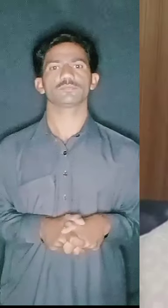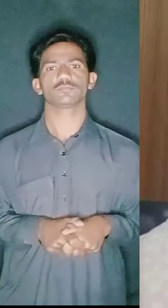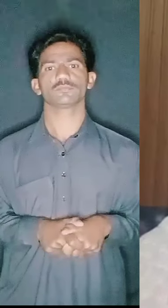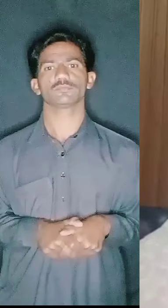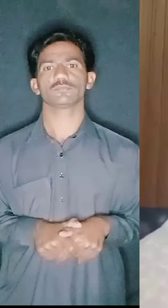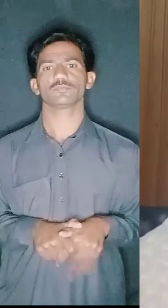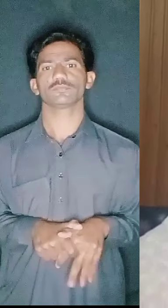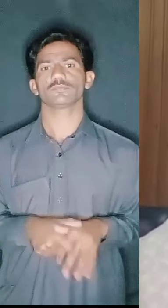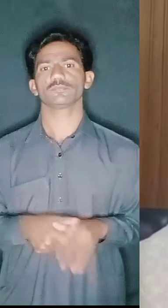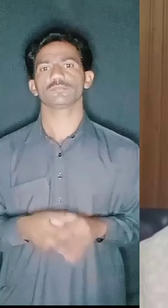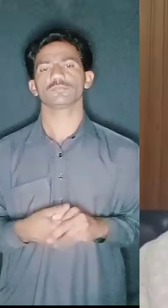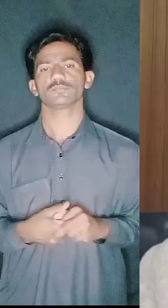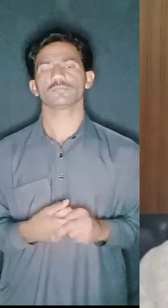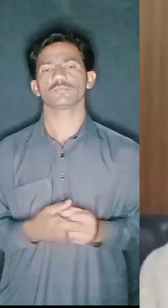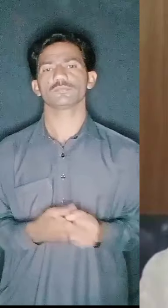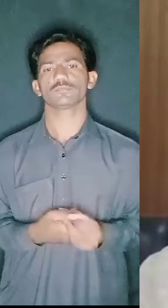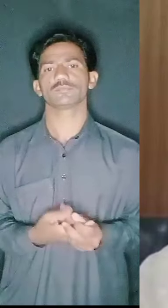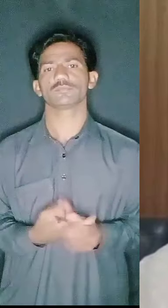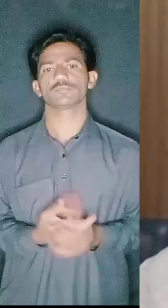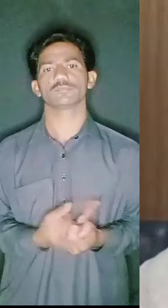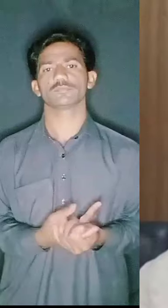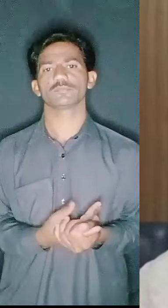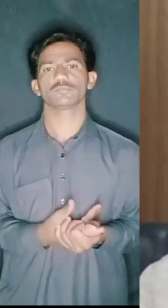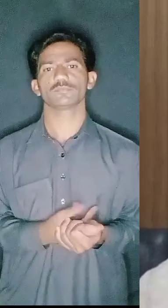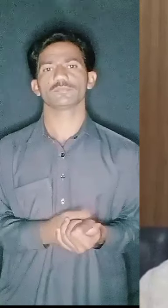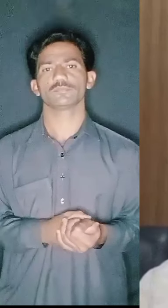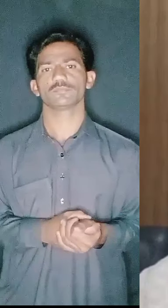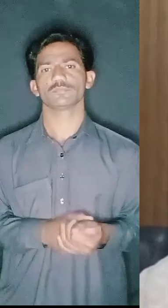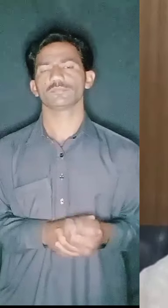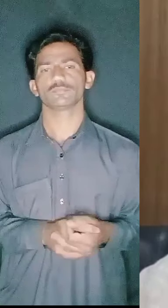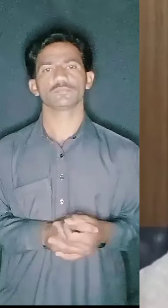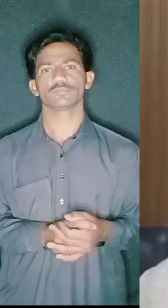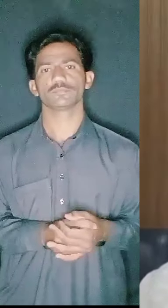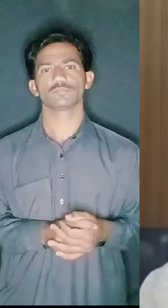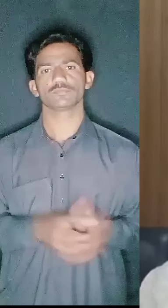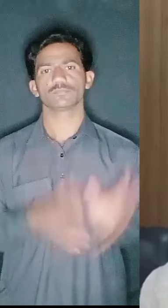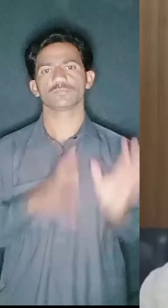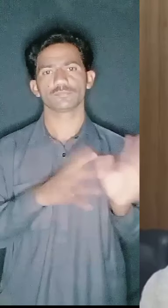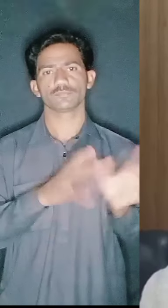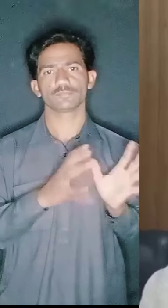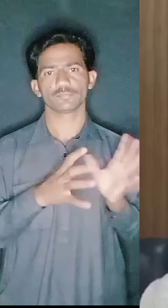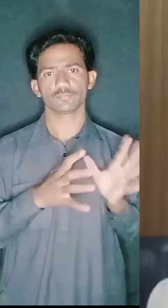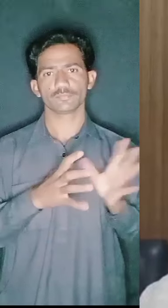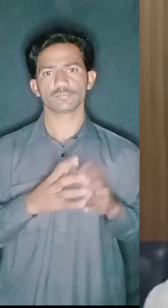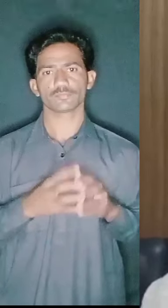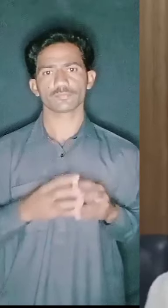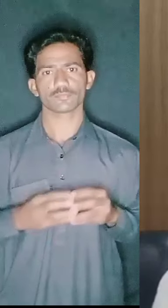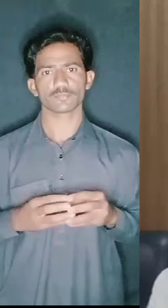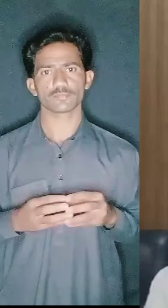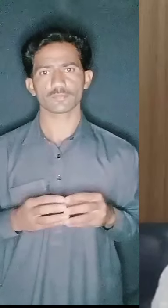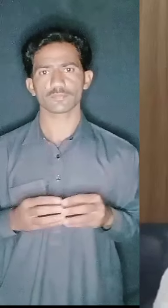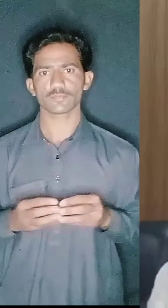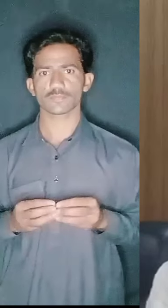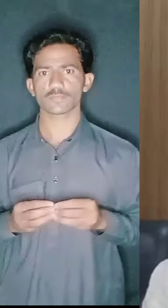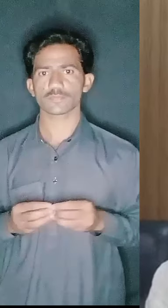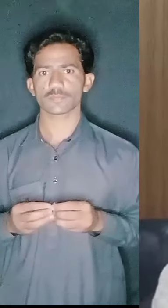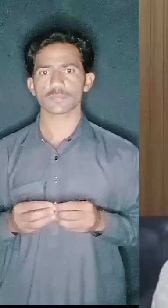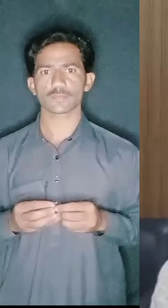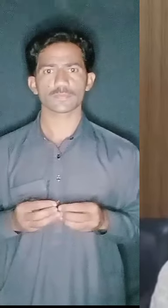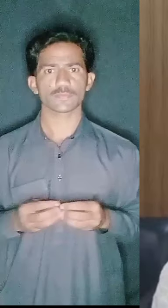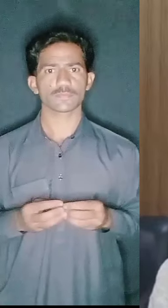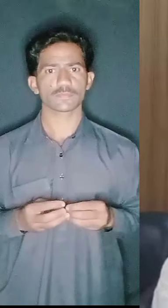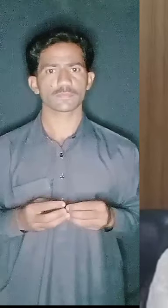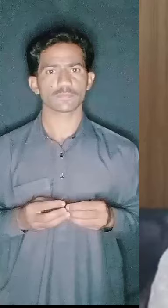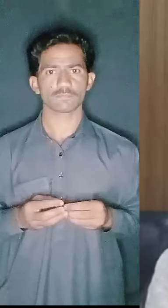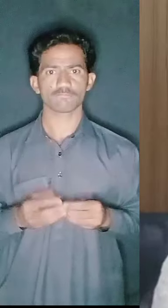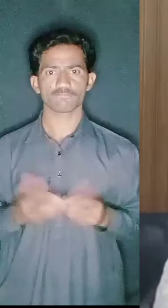है, ऐसा ही है? तो मैंने नहीं करा जी, मैंने नहीं करा। अब तो आप क्या करवाएंगे? आपने तो अपने शोहर